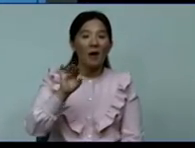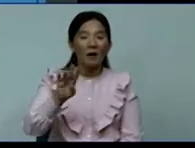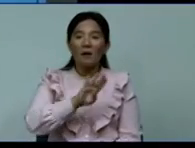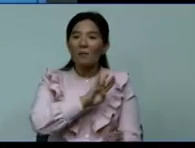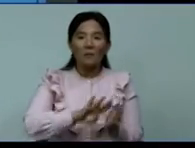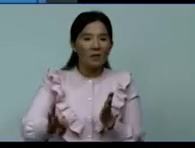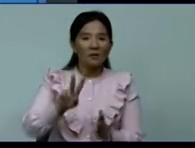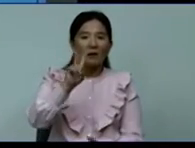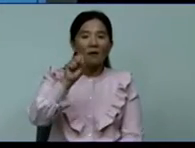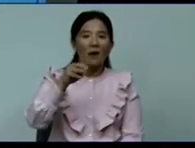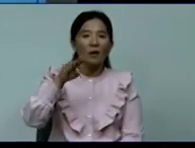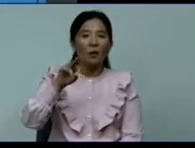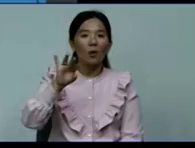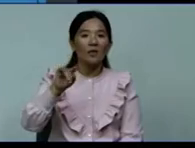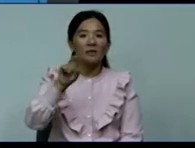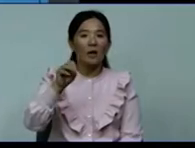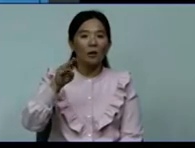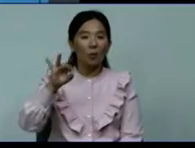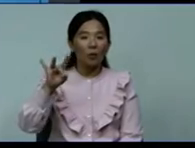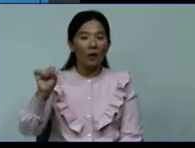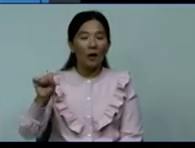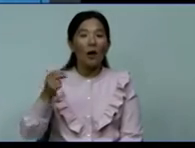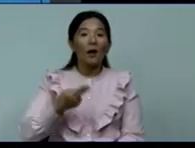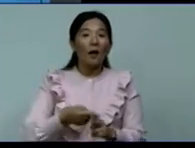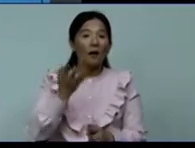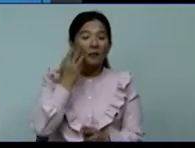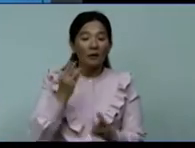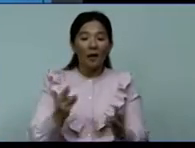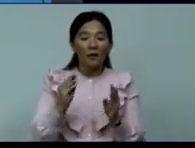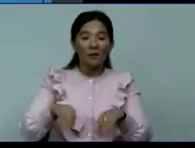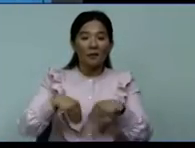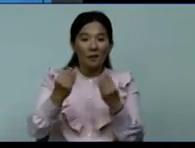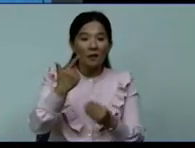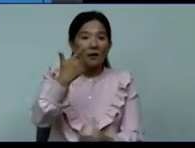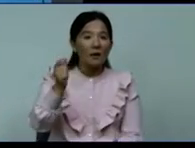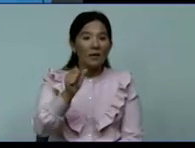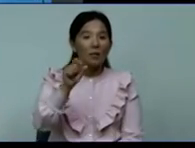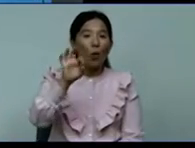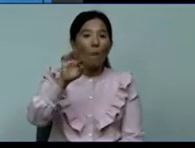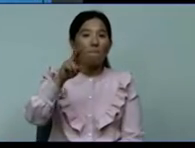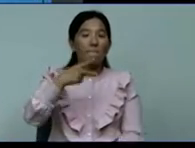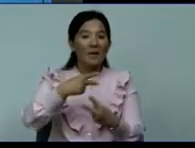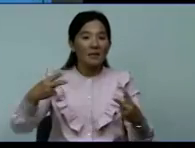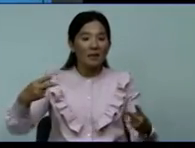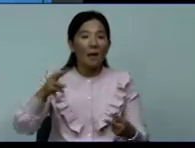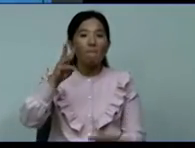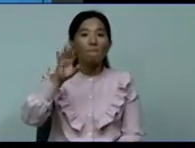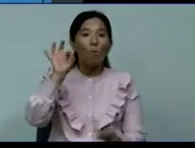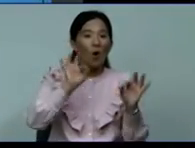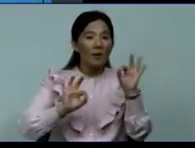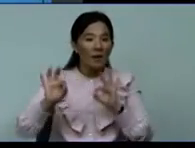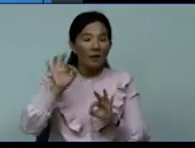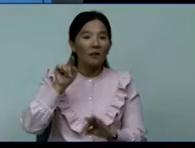катализатора. А вы помните, что при горении у нас образуется газообразный азот молекулярный и